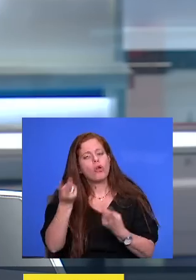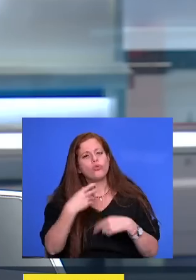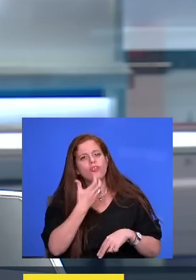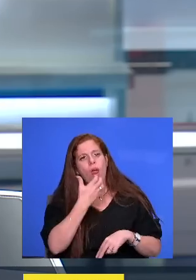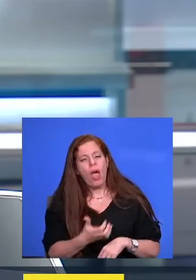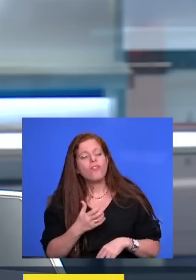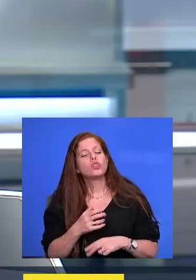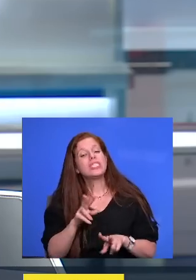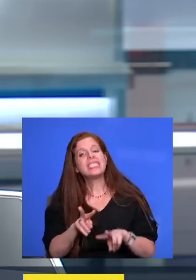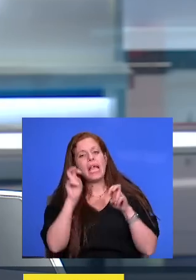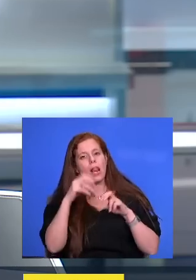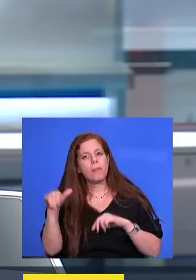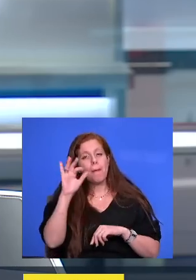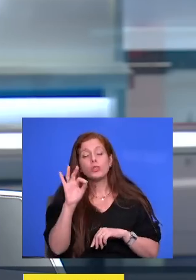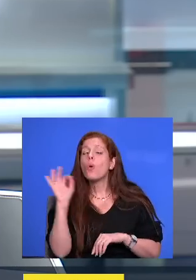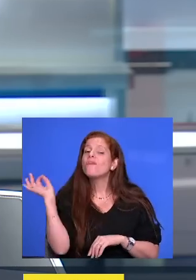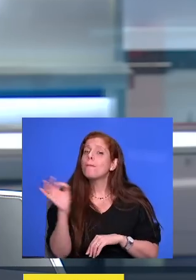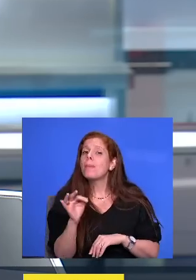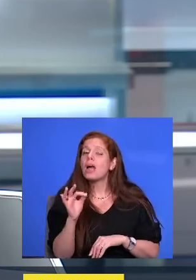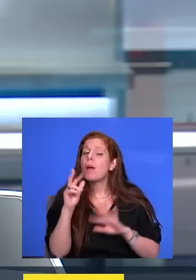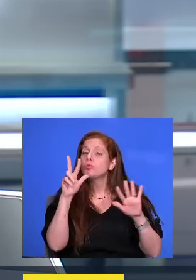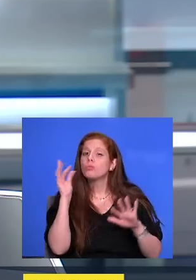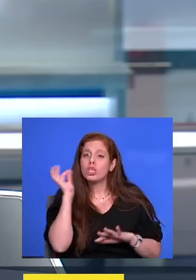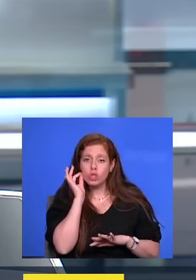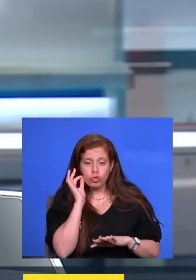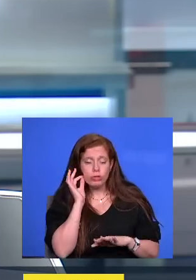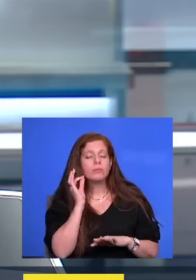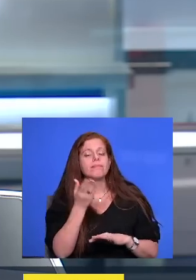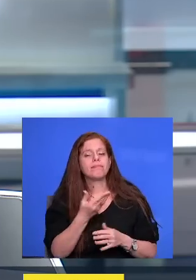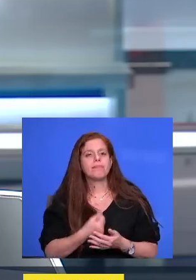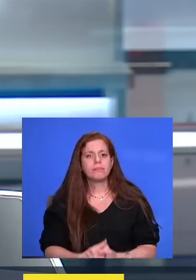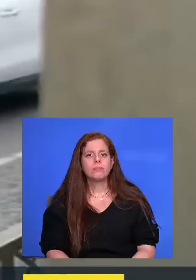וכוחו ופגע בשמונה נשים. יונתן רווה ורובי אמרשלג מדווחים.